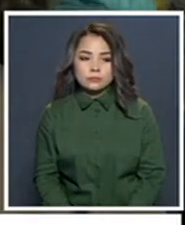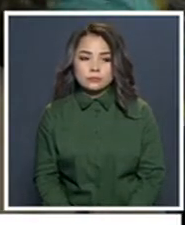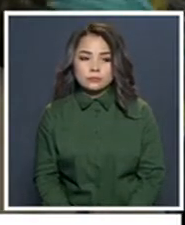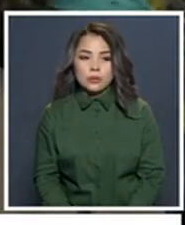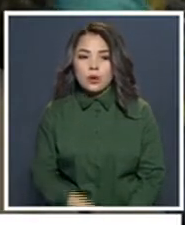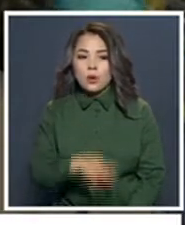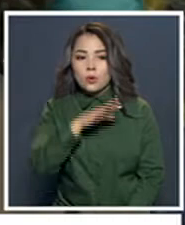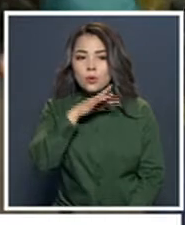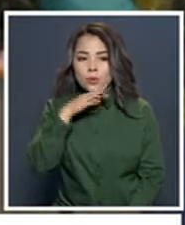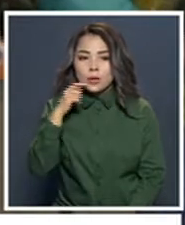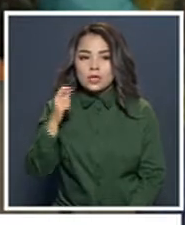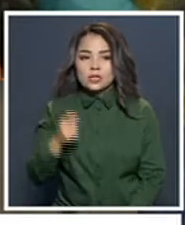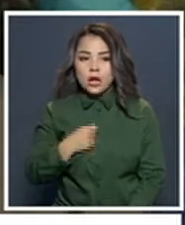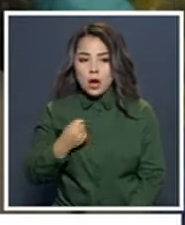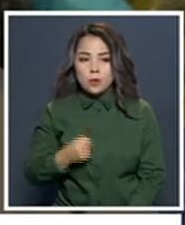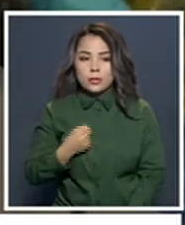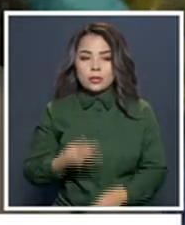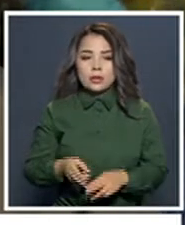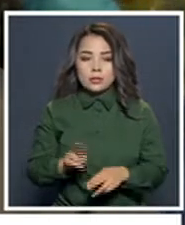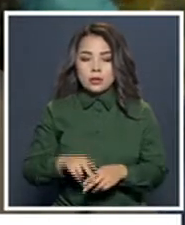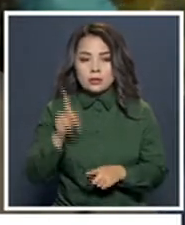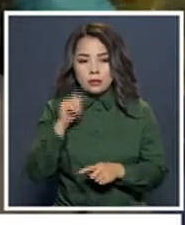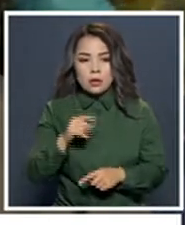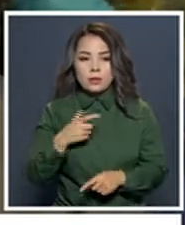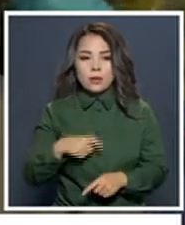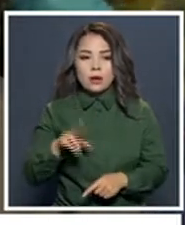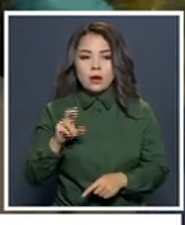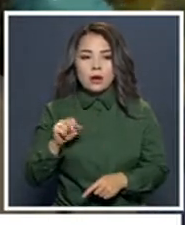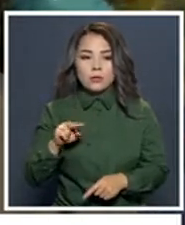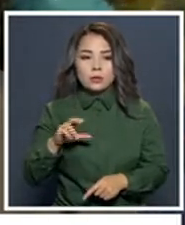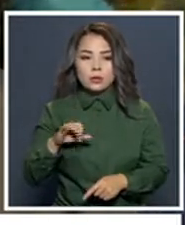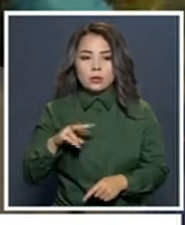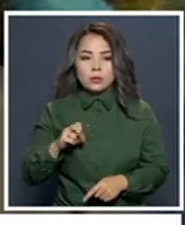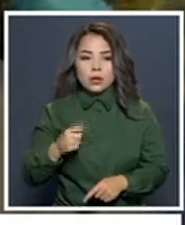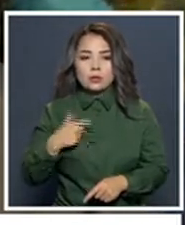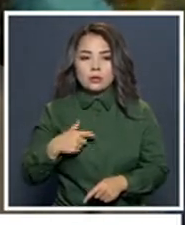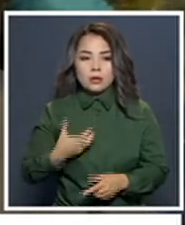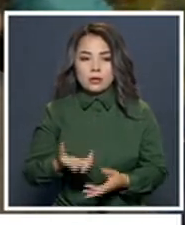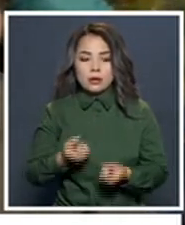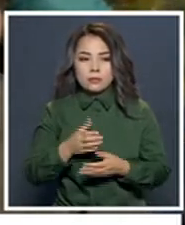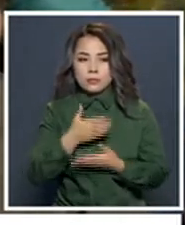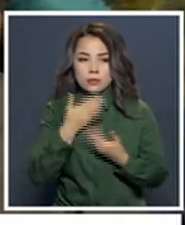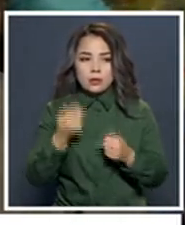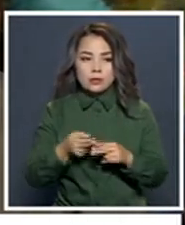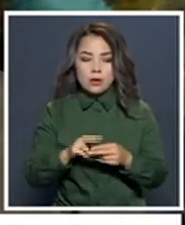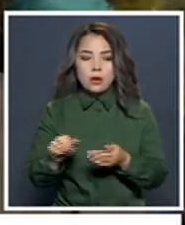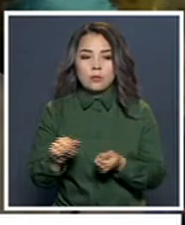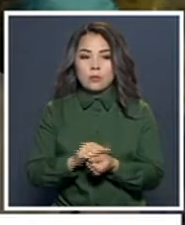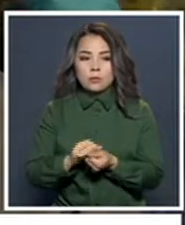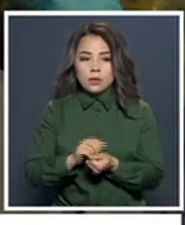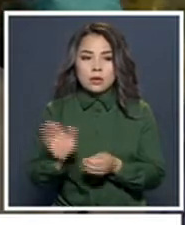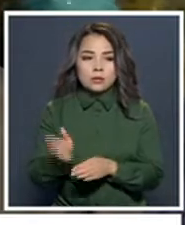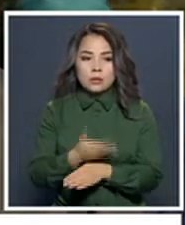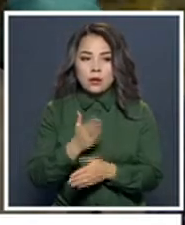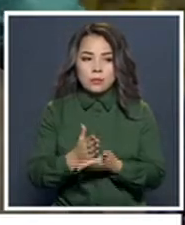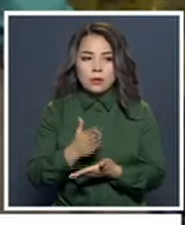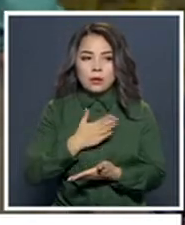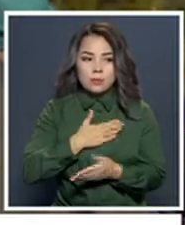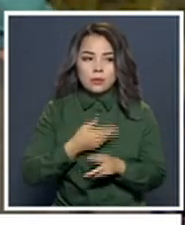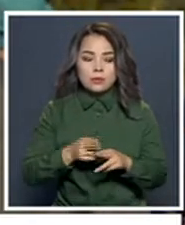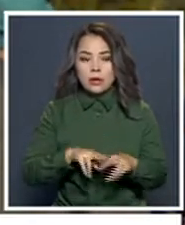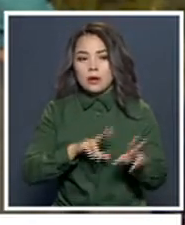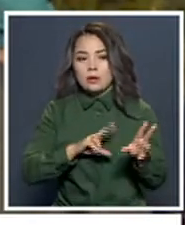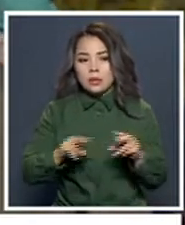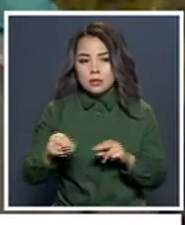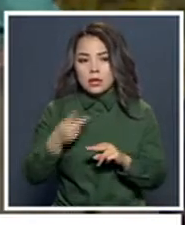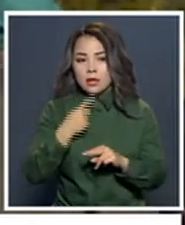Көп жауынгерлер ол кезде ырымдап ол капсуланы өздермен алып жүрмейді екен, немесе ішіндегі қағазын алып тастайтын. Біздің бағымызға қарай